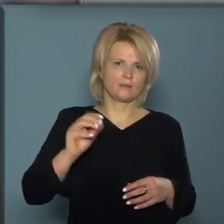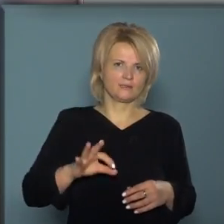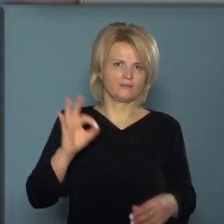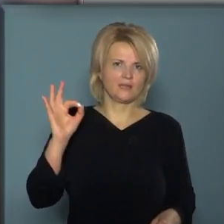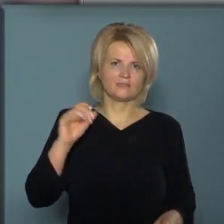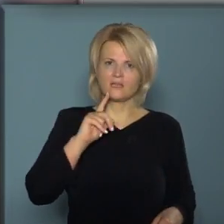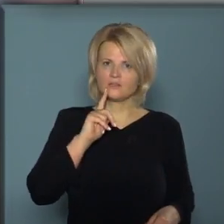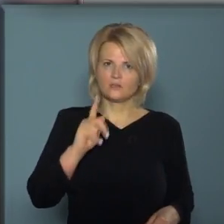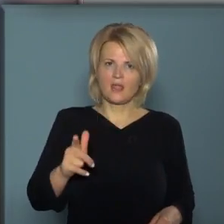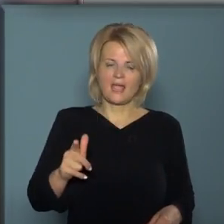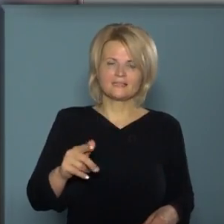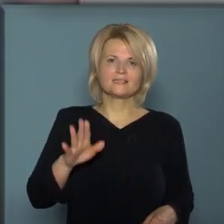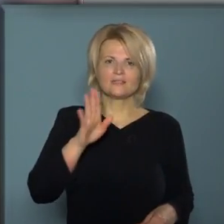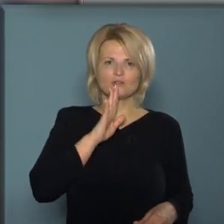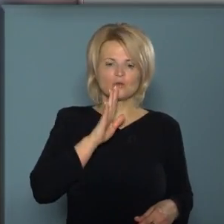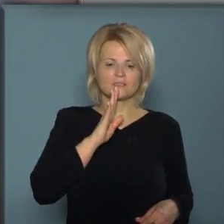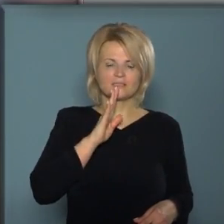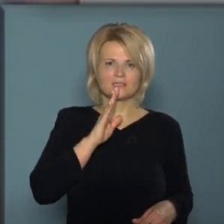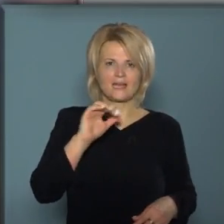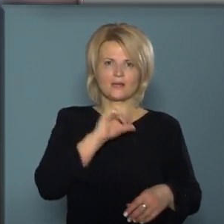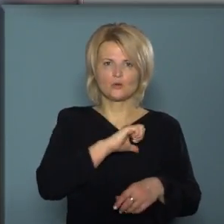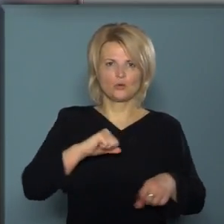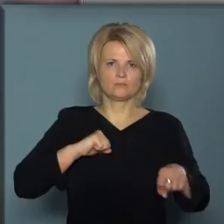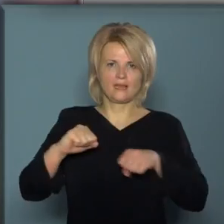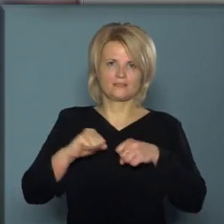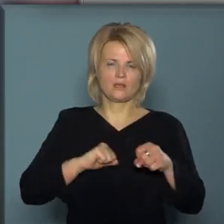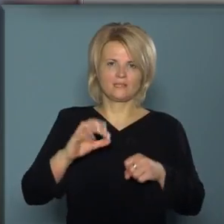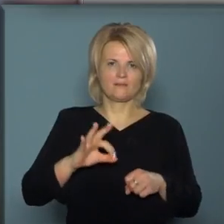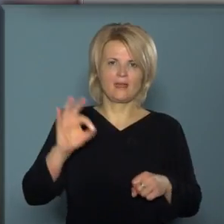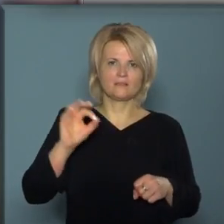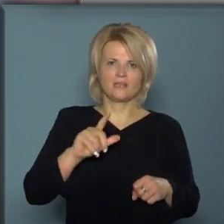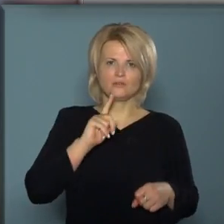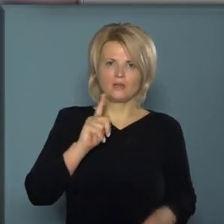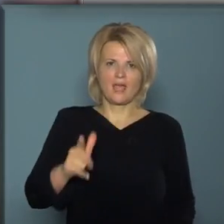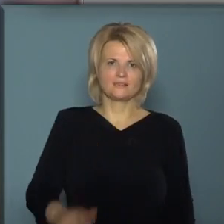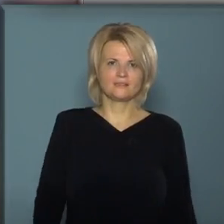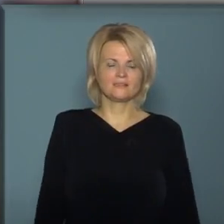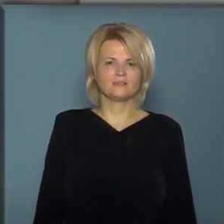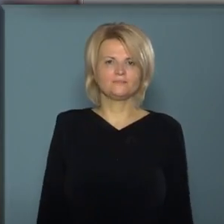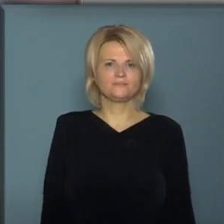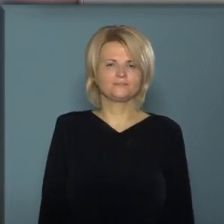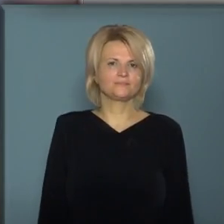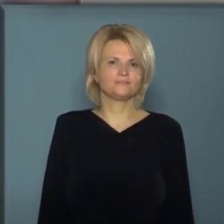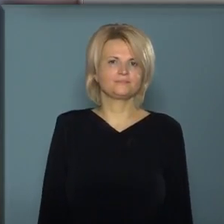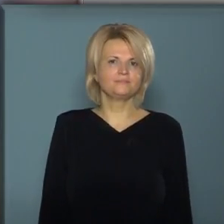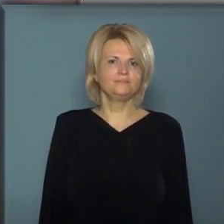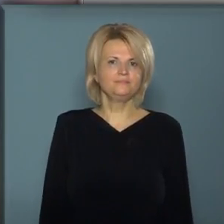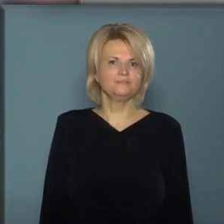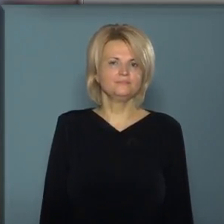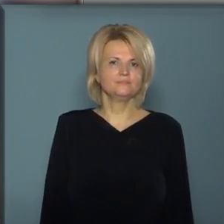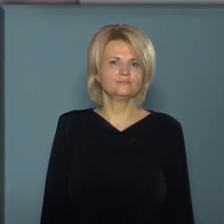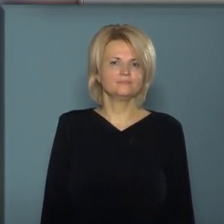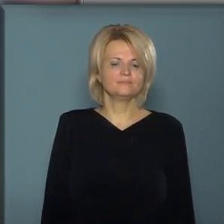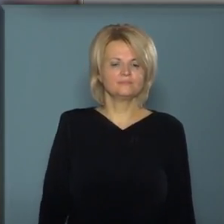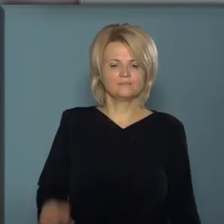választások lesznek, és elviekben ősszel még egy önkormányzati választásnak is elébe nézünk. Igaz, hogy ezt